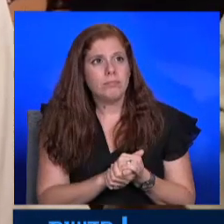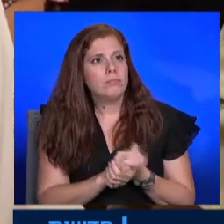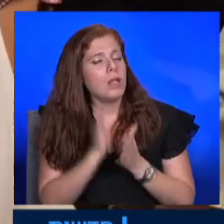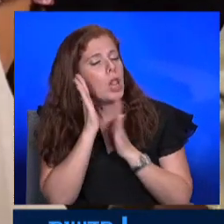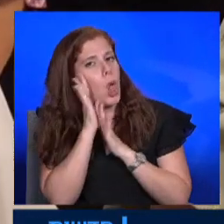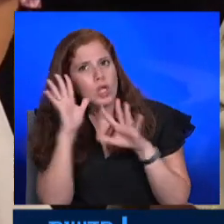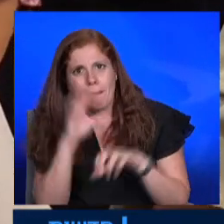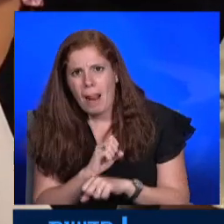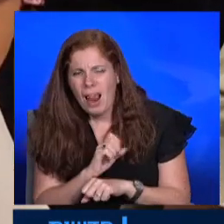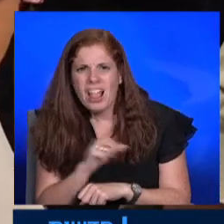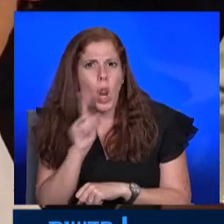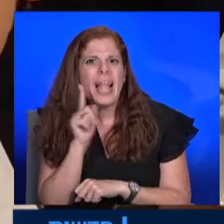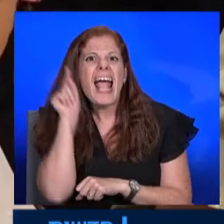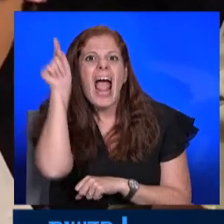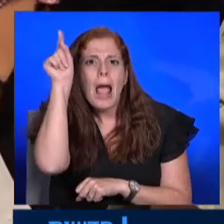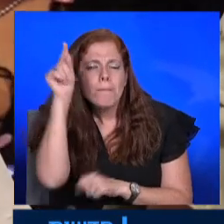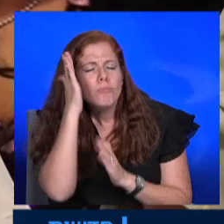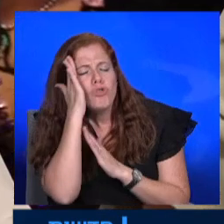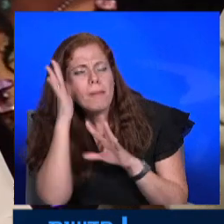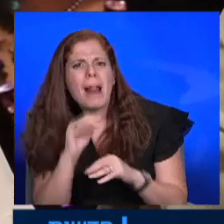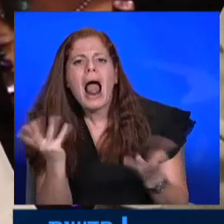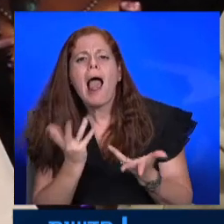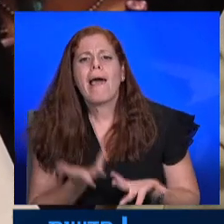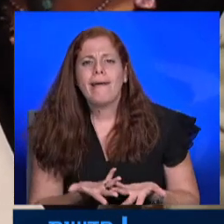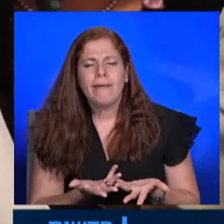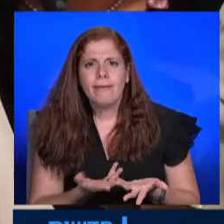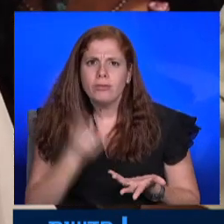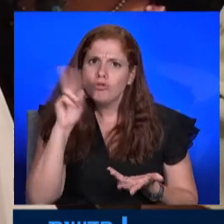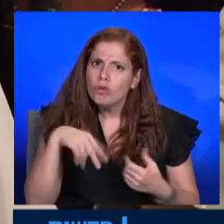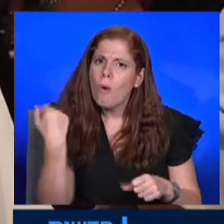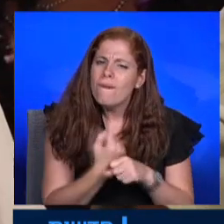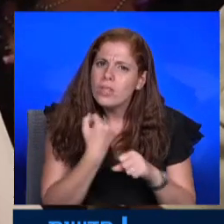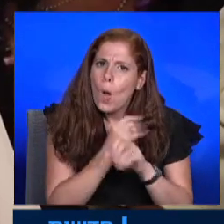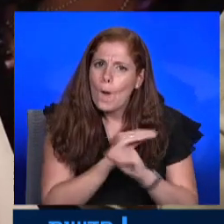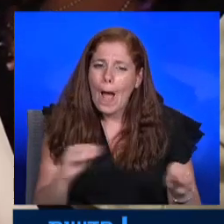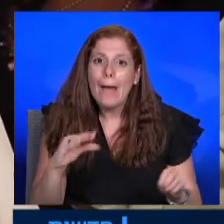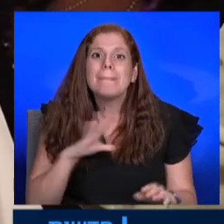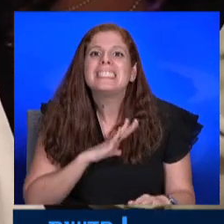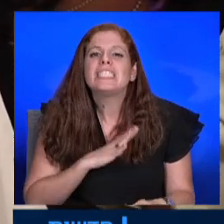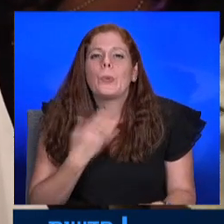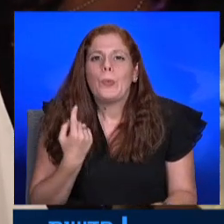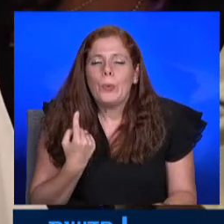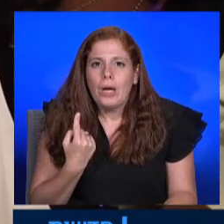בלילות, כאשר יש עובדי הוראה בסיכון שנאלצו